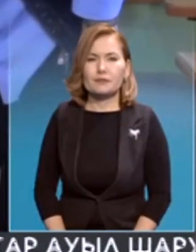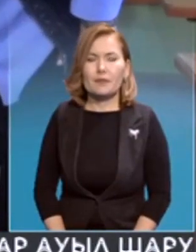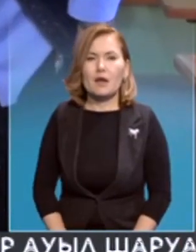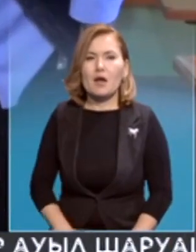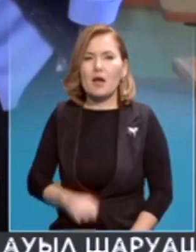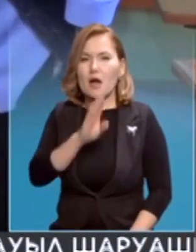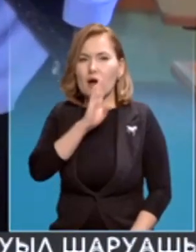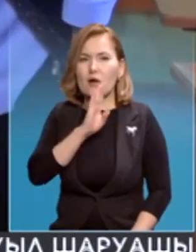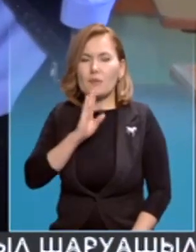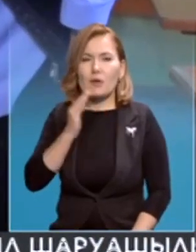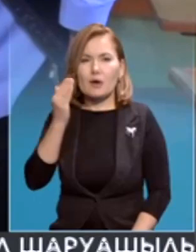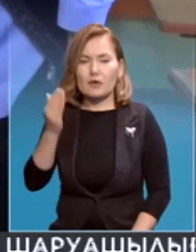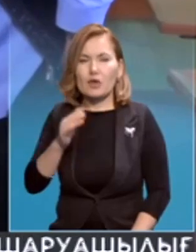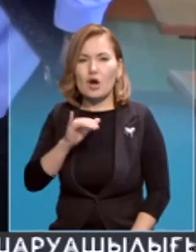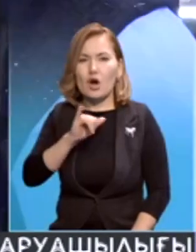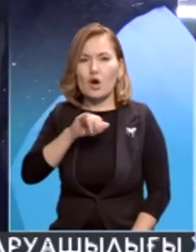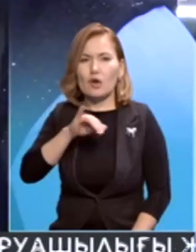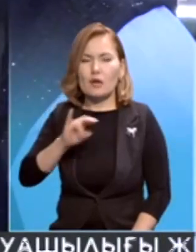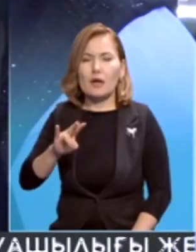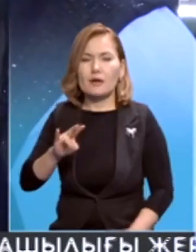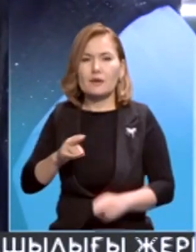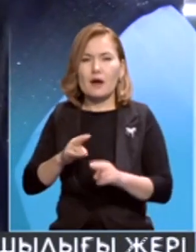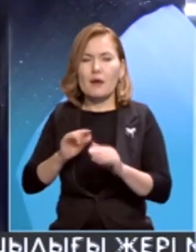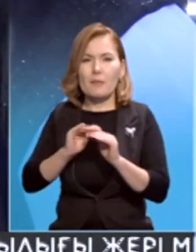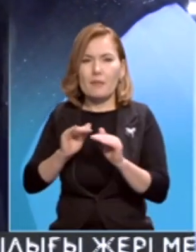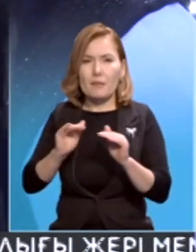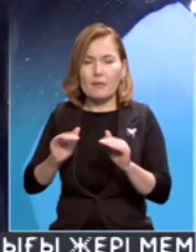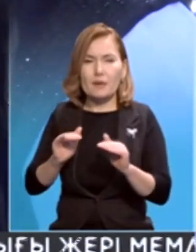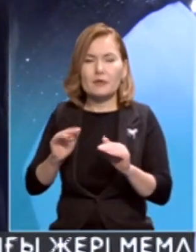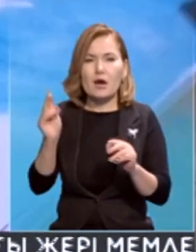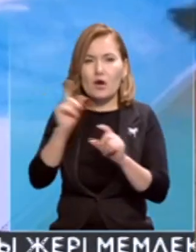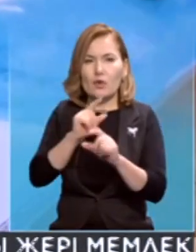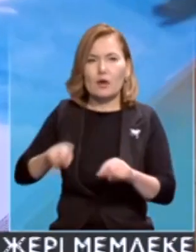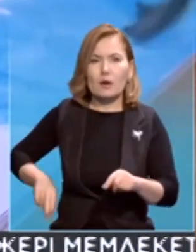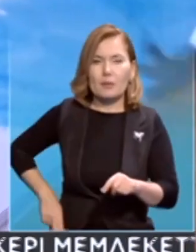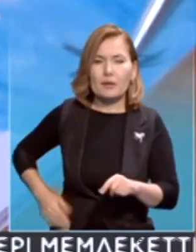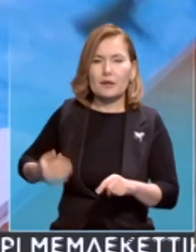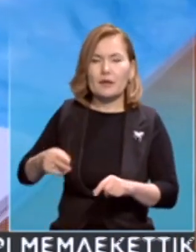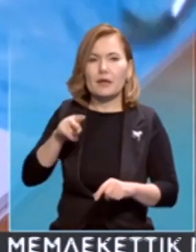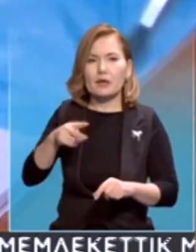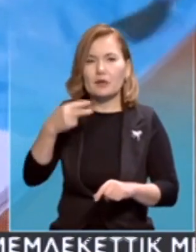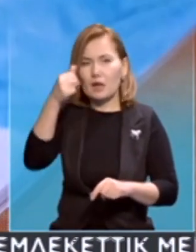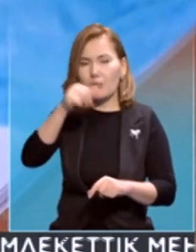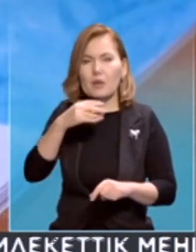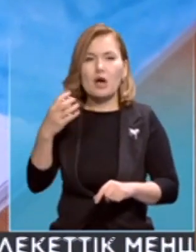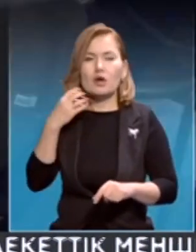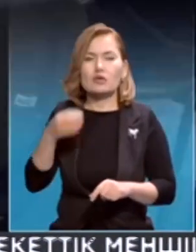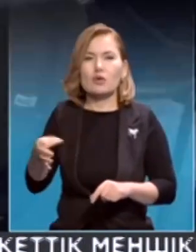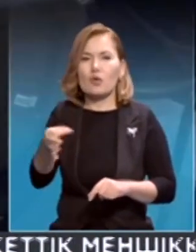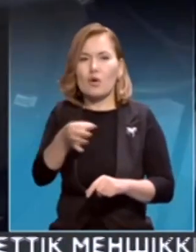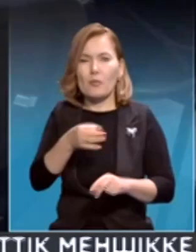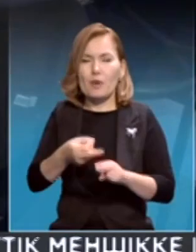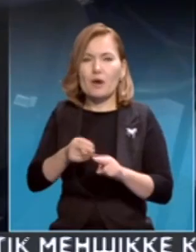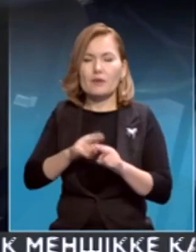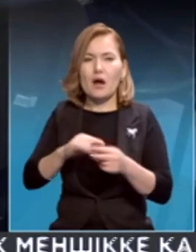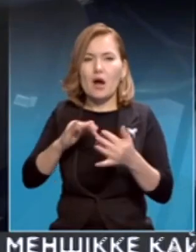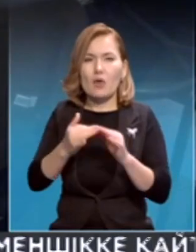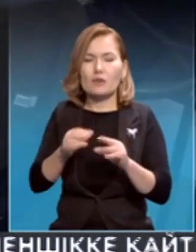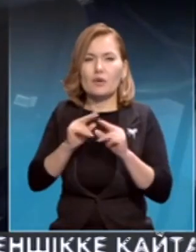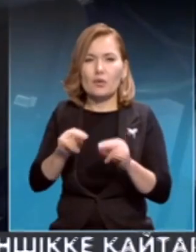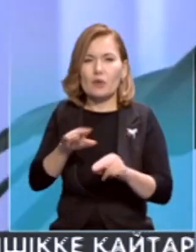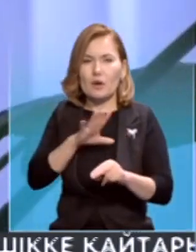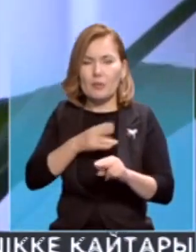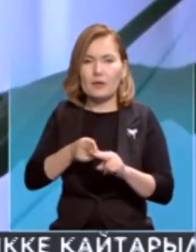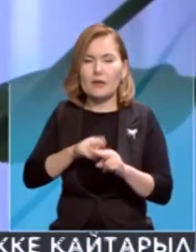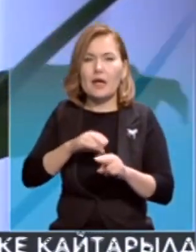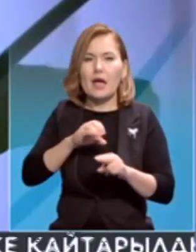Ләйла Уалшаева Луан ауданындағы балалар шығармашылық үйінің директоры 2020 жылға дейін Қызылорда облысы Балаби ауылында мұғалім болған. Ол да